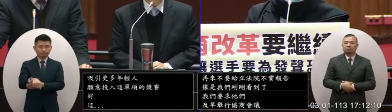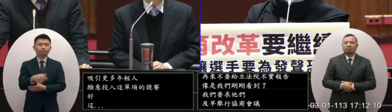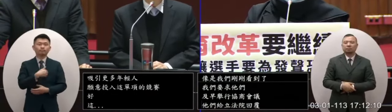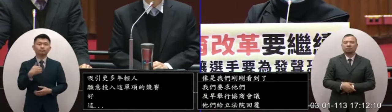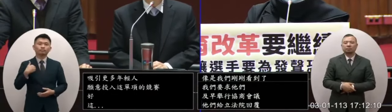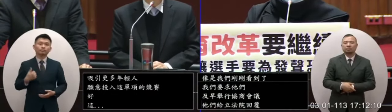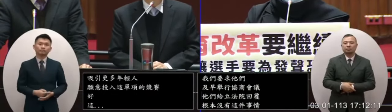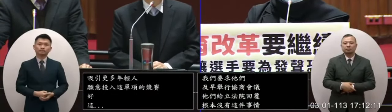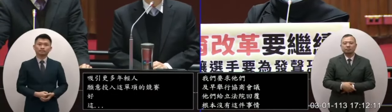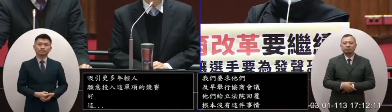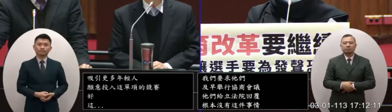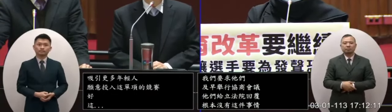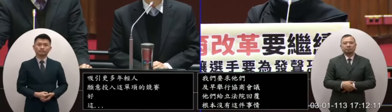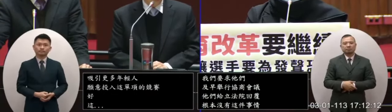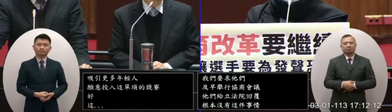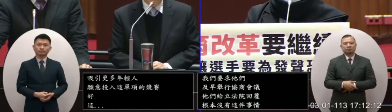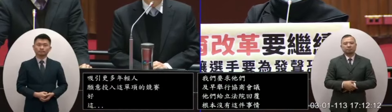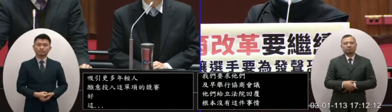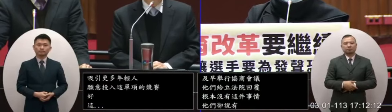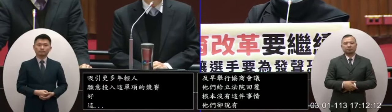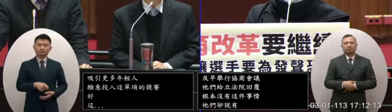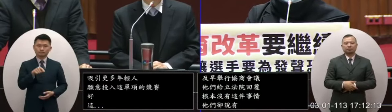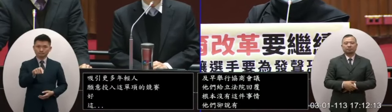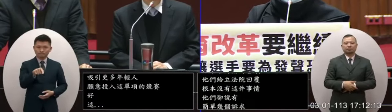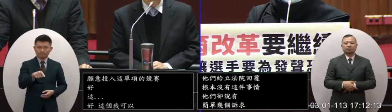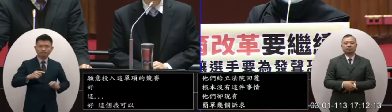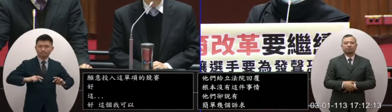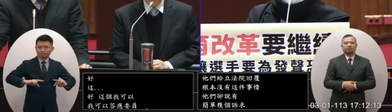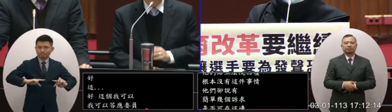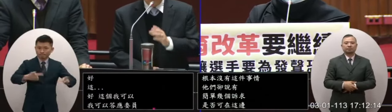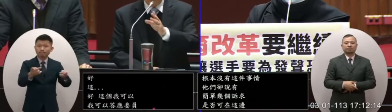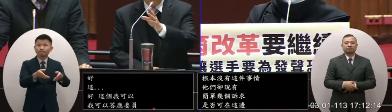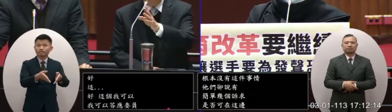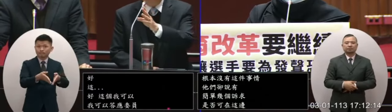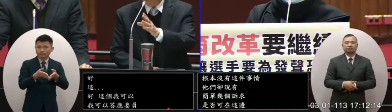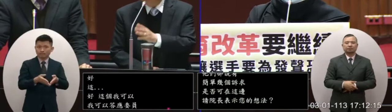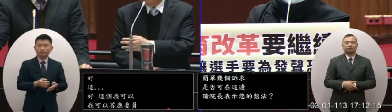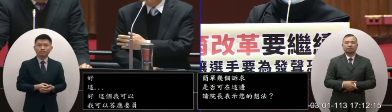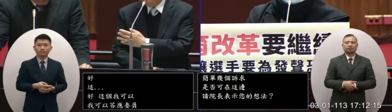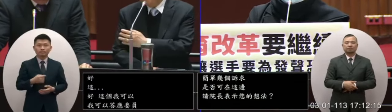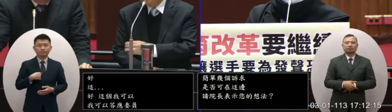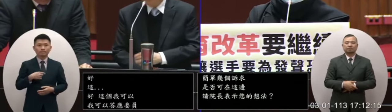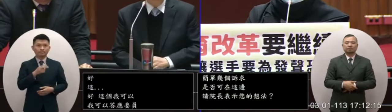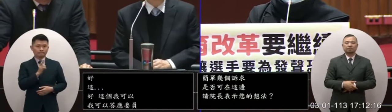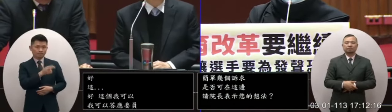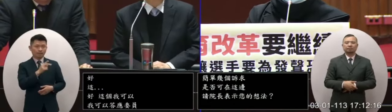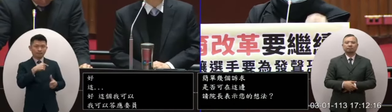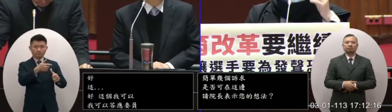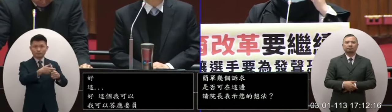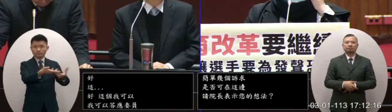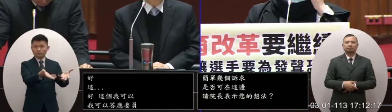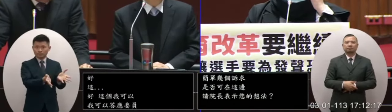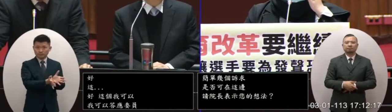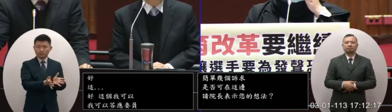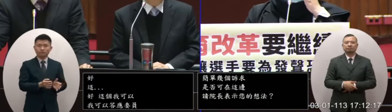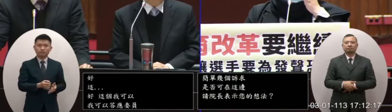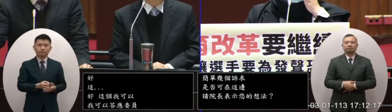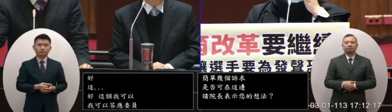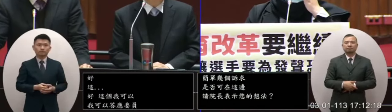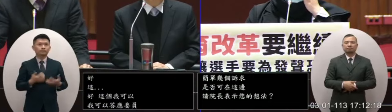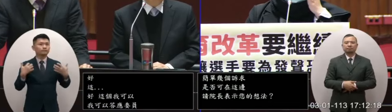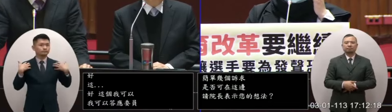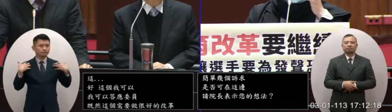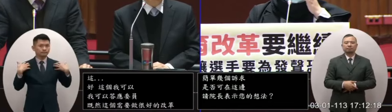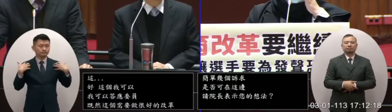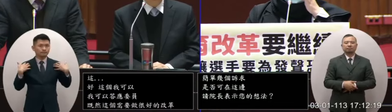既然这个是需要做很好的这个改革哈，所以这个部分我会请这个教育部来做一个